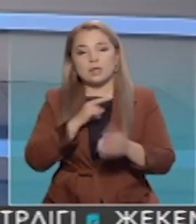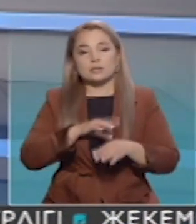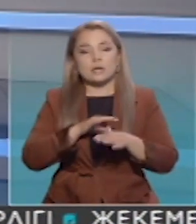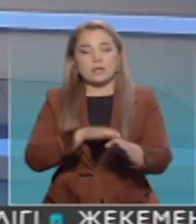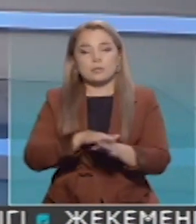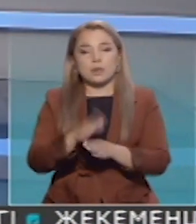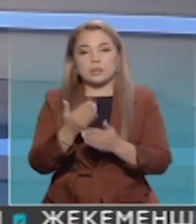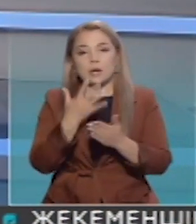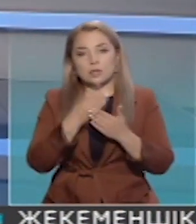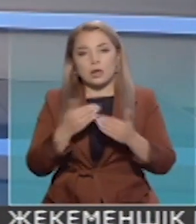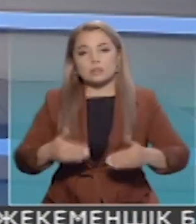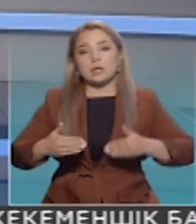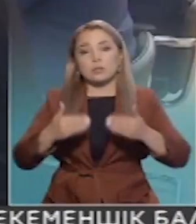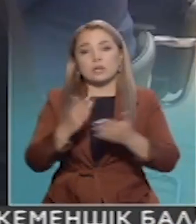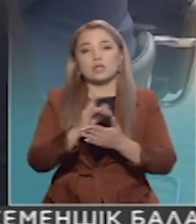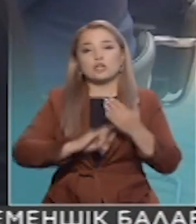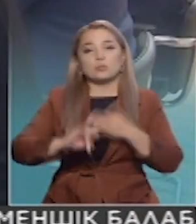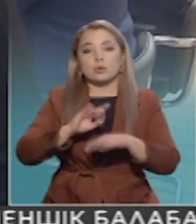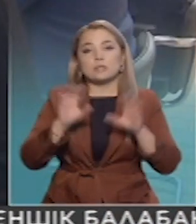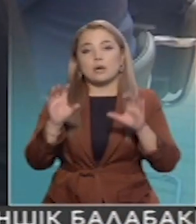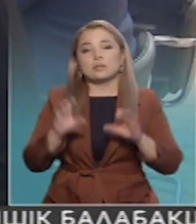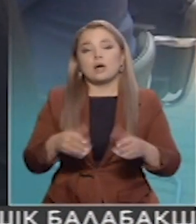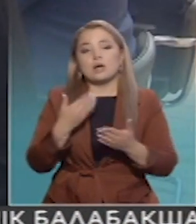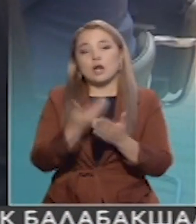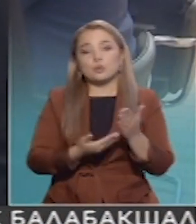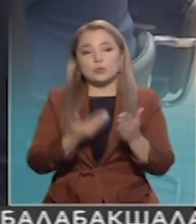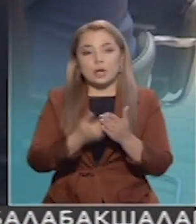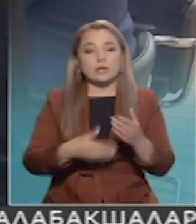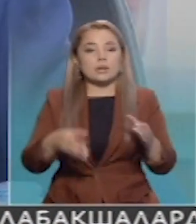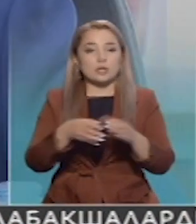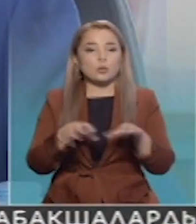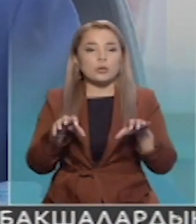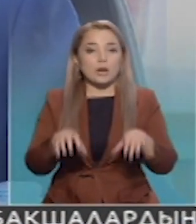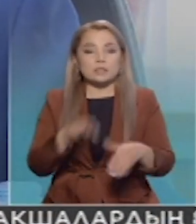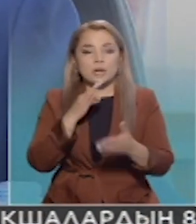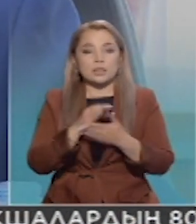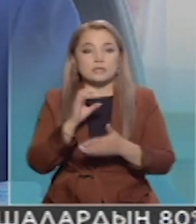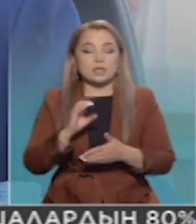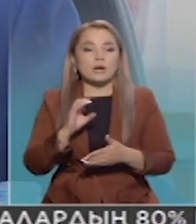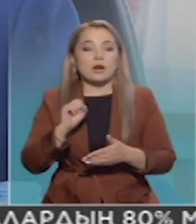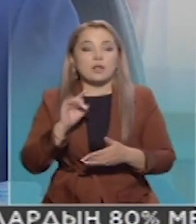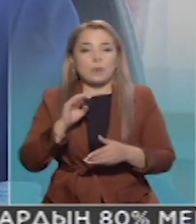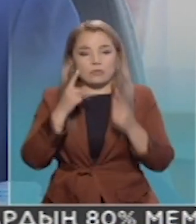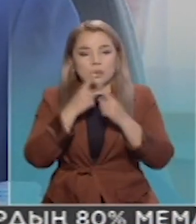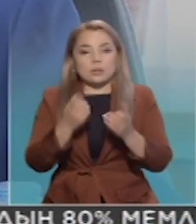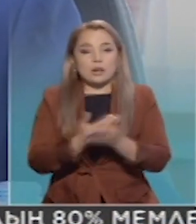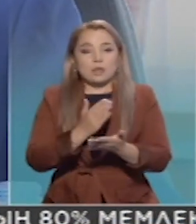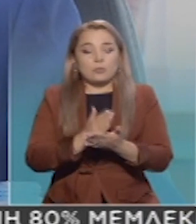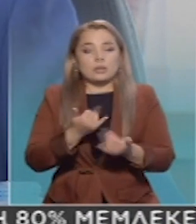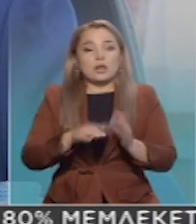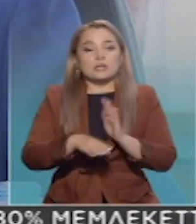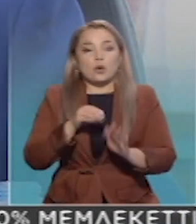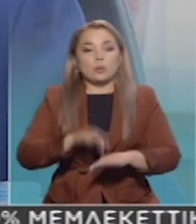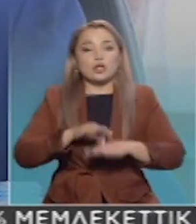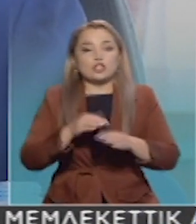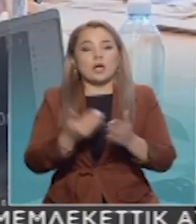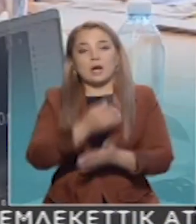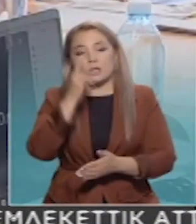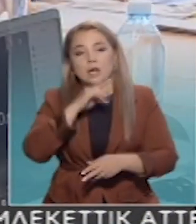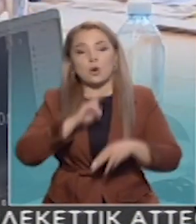де елеулі серпін береді. Республикалық заң консультанттар алқасының төрағасы Серік Ақылбай осылай деді. Референдум жаңа